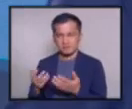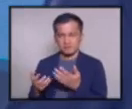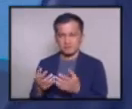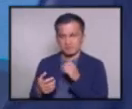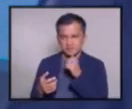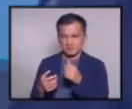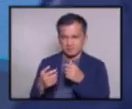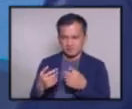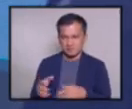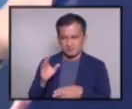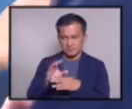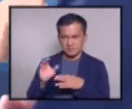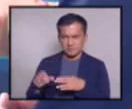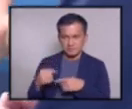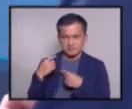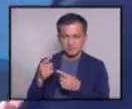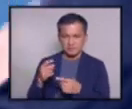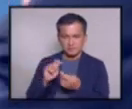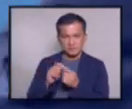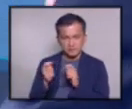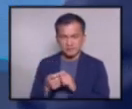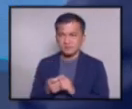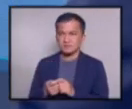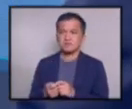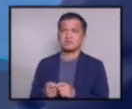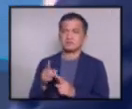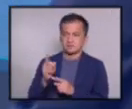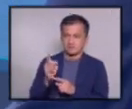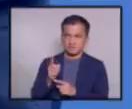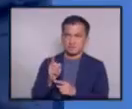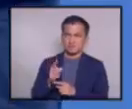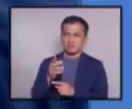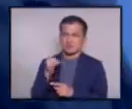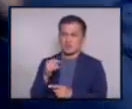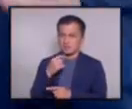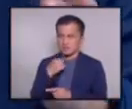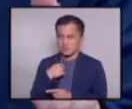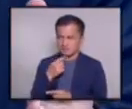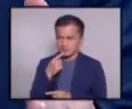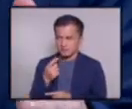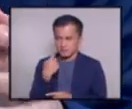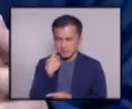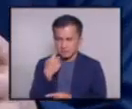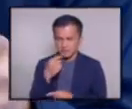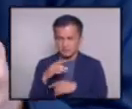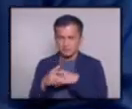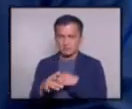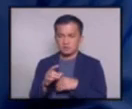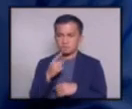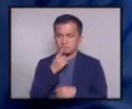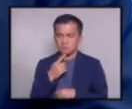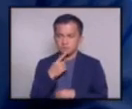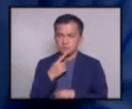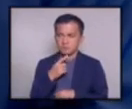even be able to do it for the rest of his term, no? That's why I said earlier when you asked me kung ano yung